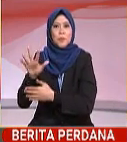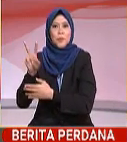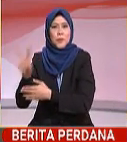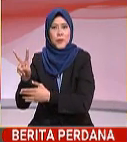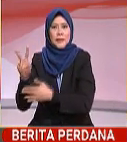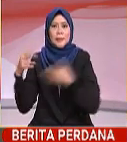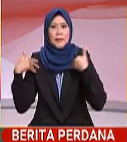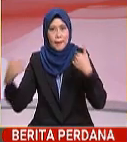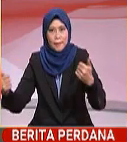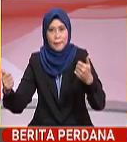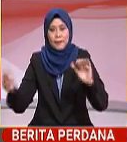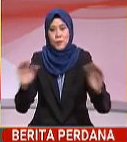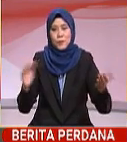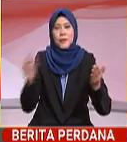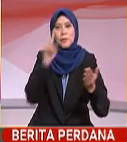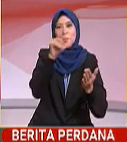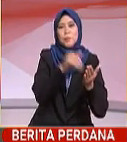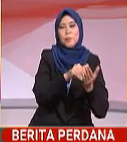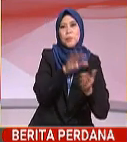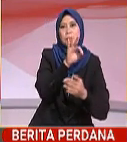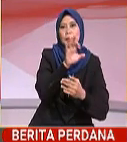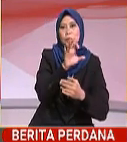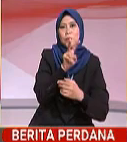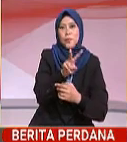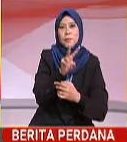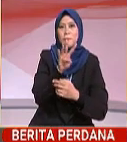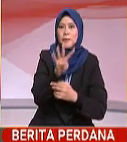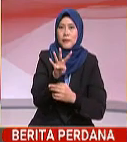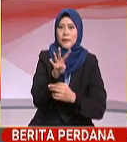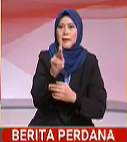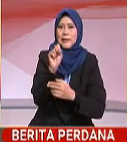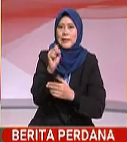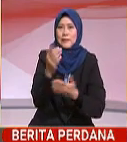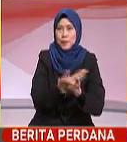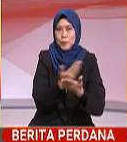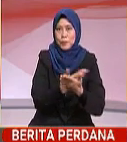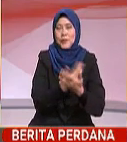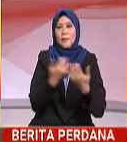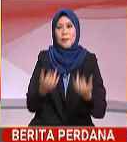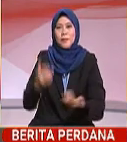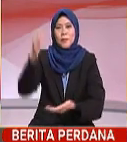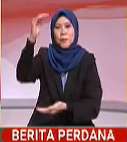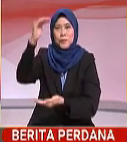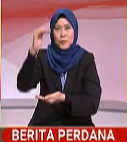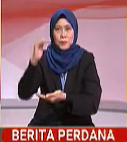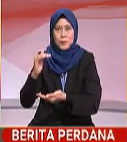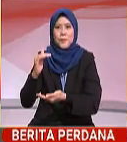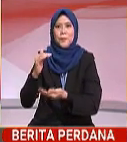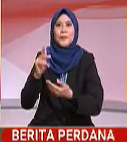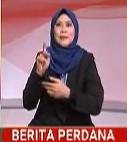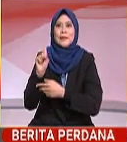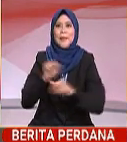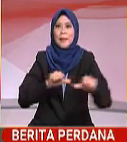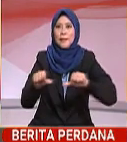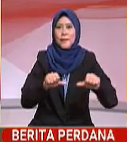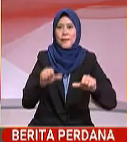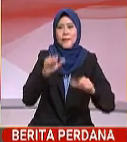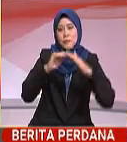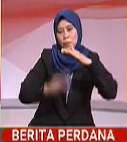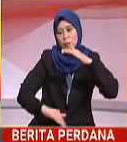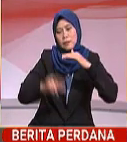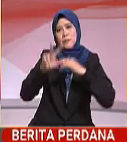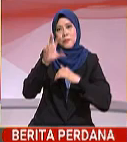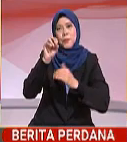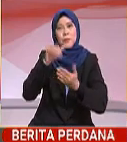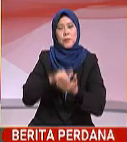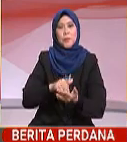3,752 kes sembuh berbanding 1,924 kes baru, sekaligus menurunkan jumlah kes aktif di bawah 30,000,